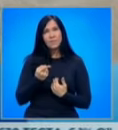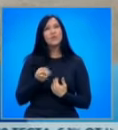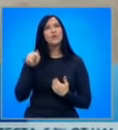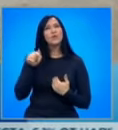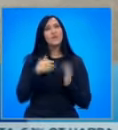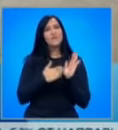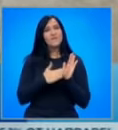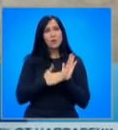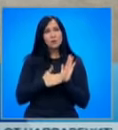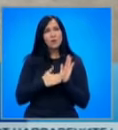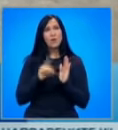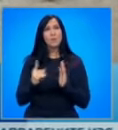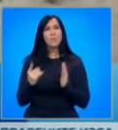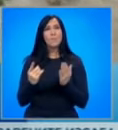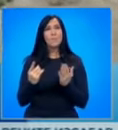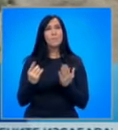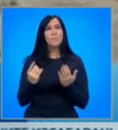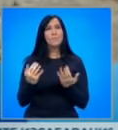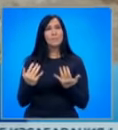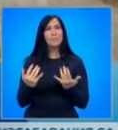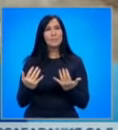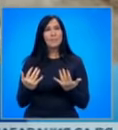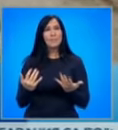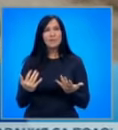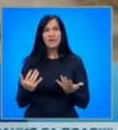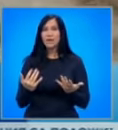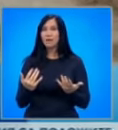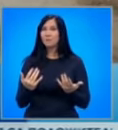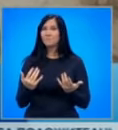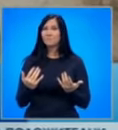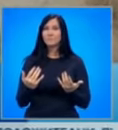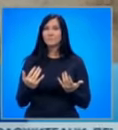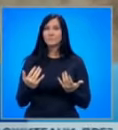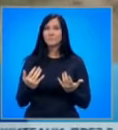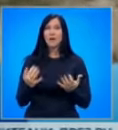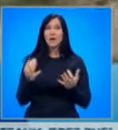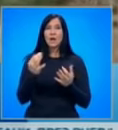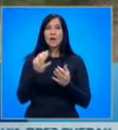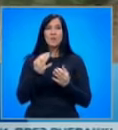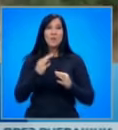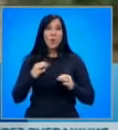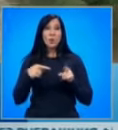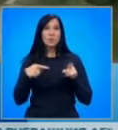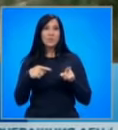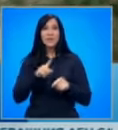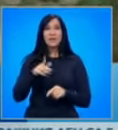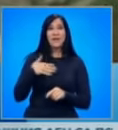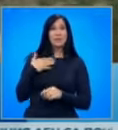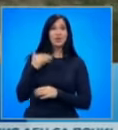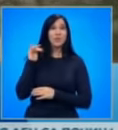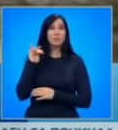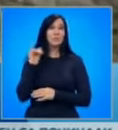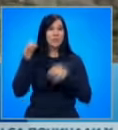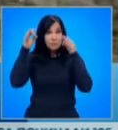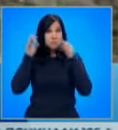фактори кои што ја предизвикале несреќата. Еве и денеска никој од обвинителите не сакаше да биде